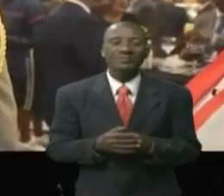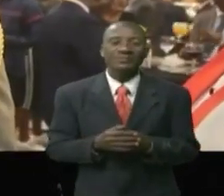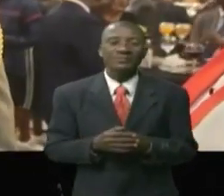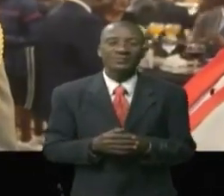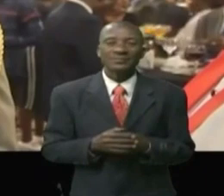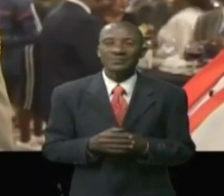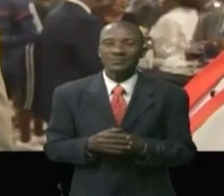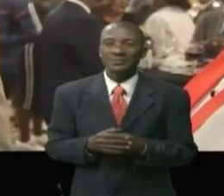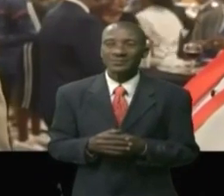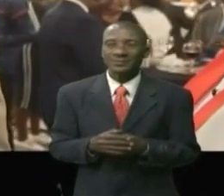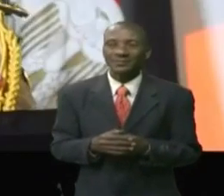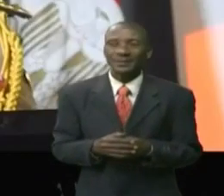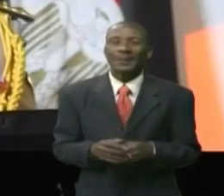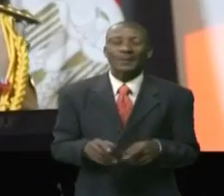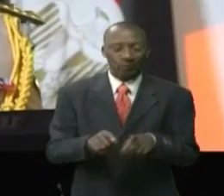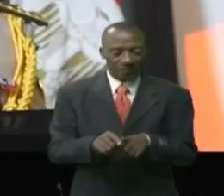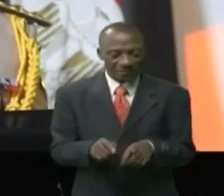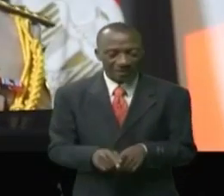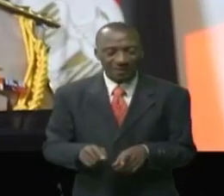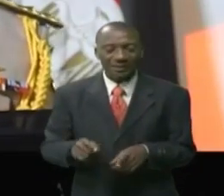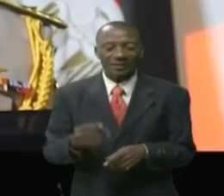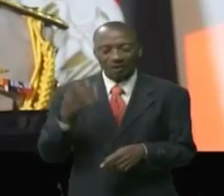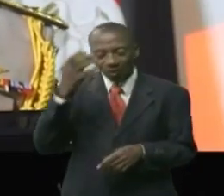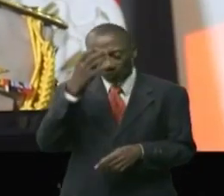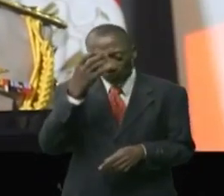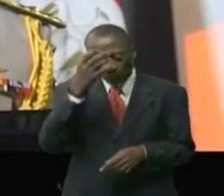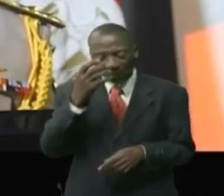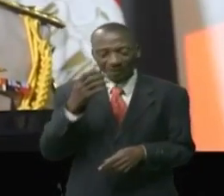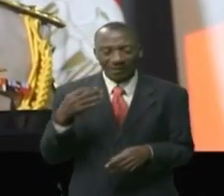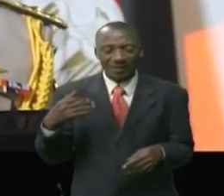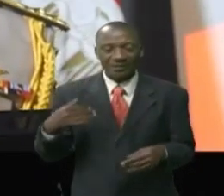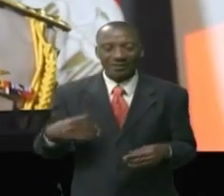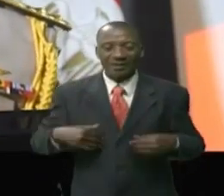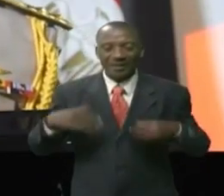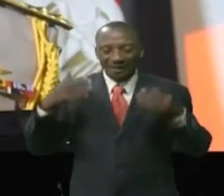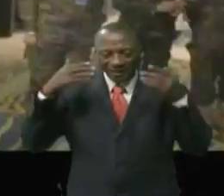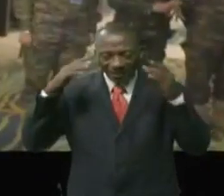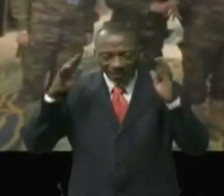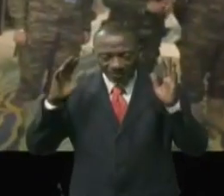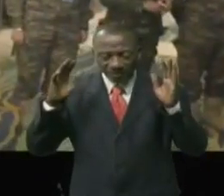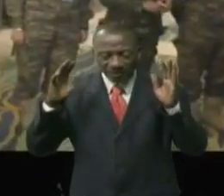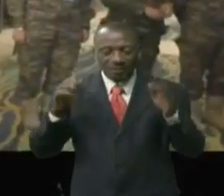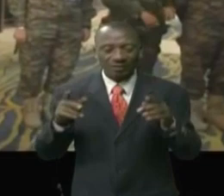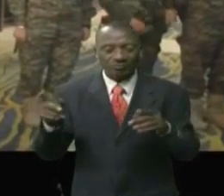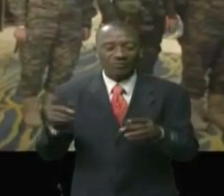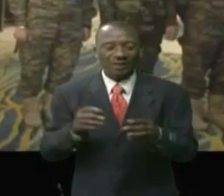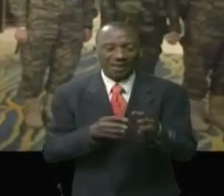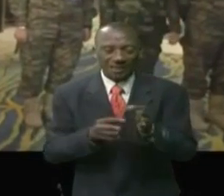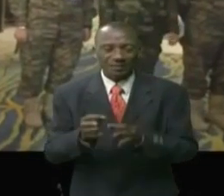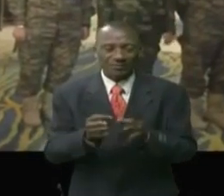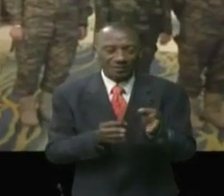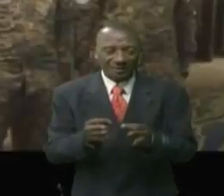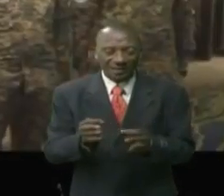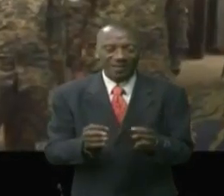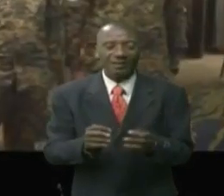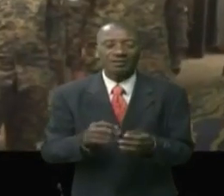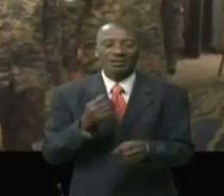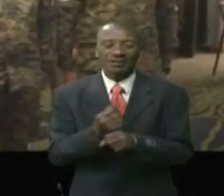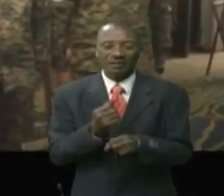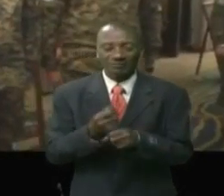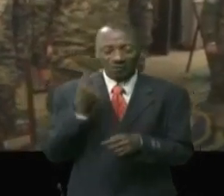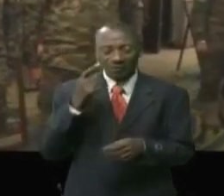lukukuila Marcel le colonel égyptien a vanté la bravoure de son armée à travers le monde et la coopération